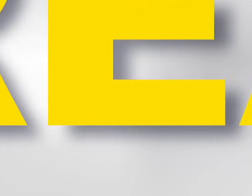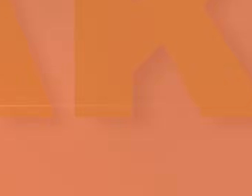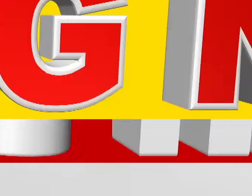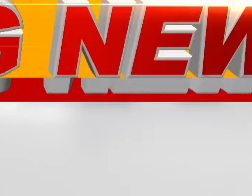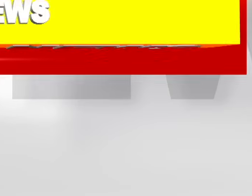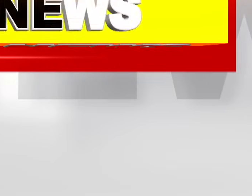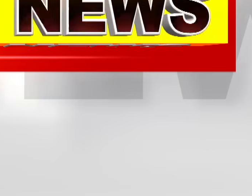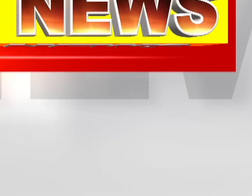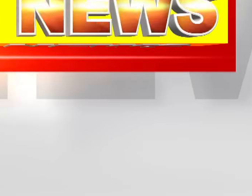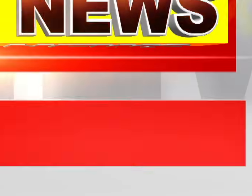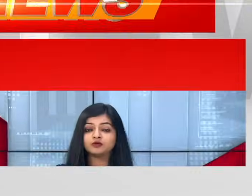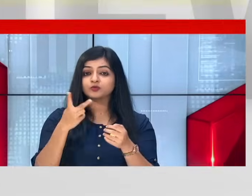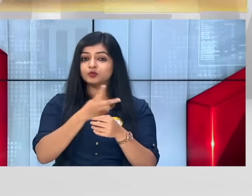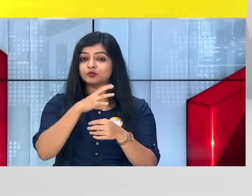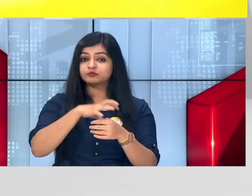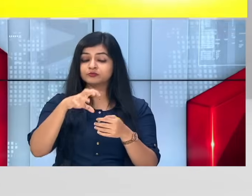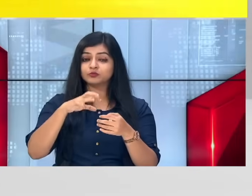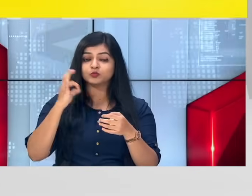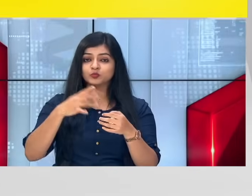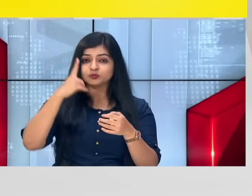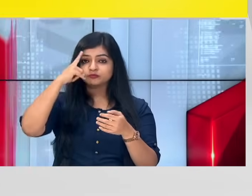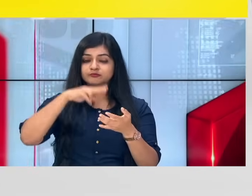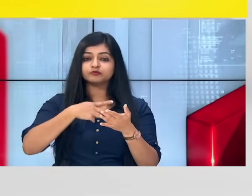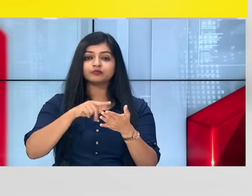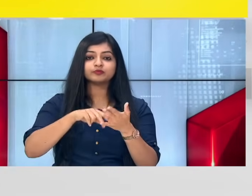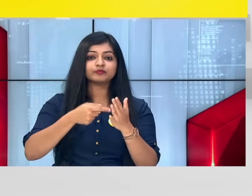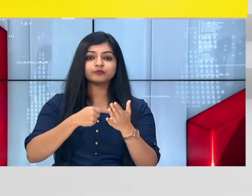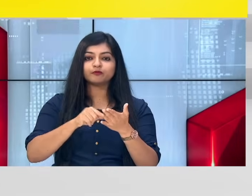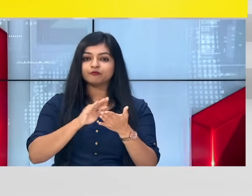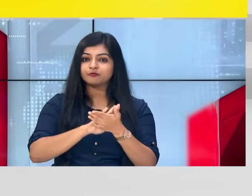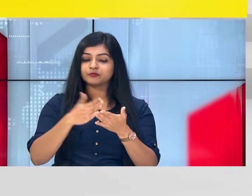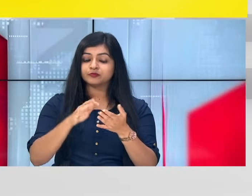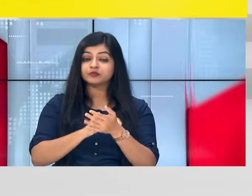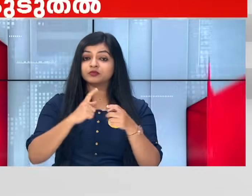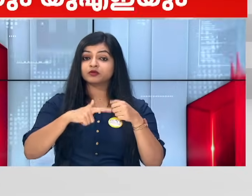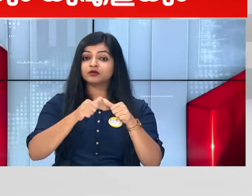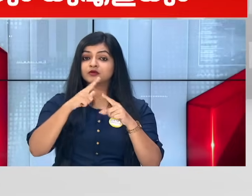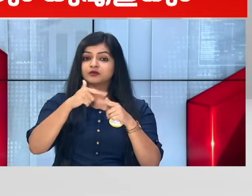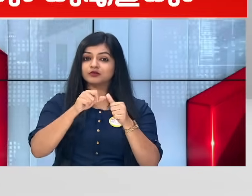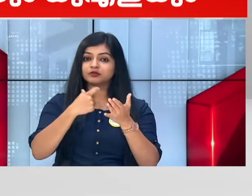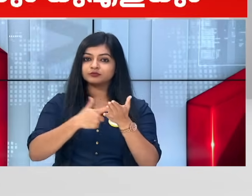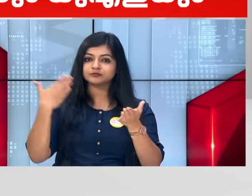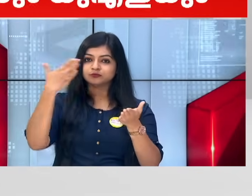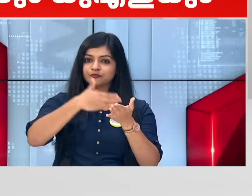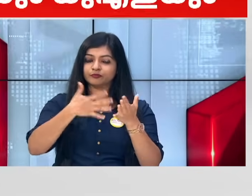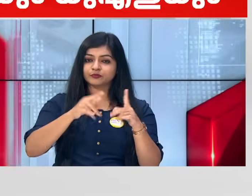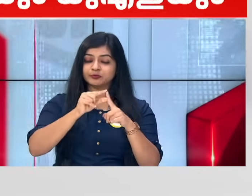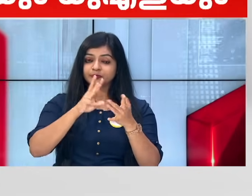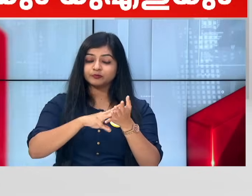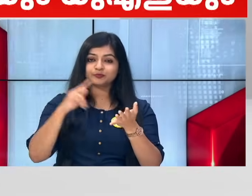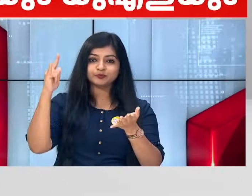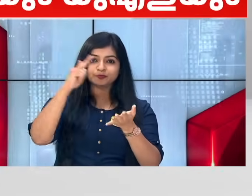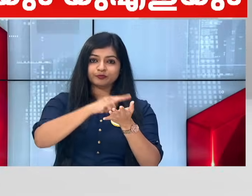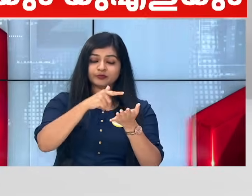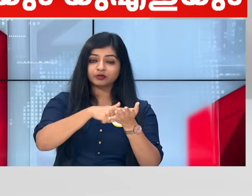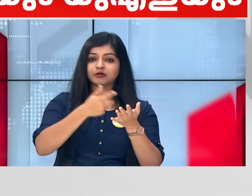വ്യാപാരം എന്നിവയ്ക്കും ഇരു രാജ്യങ്ങളും തമ്മിൽ ധാരണയിലെത്തി. പ്രവിധ, അതിനുശേഷം ഖത്തറിലെത്തിയ പ്രധാനമന്ത്രിയെ വിമാനത്താവളത്തിൽ ഇന്നലെ